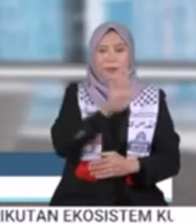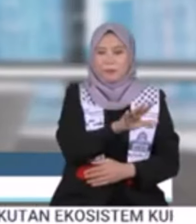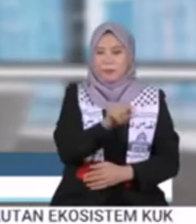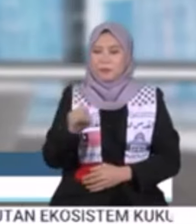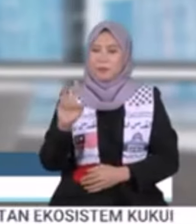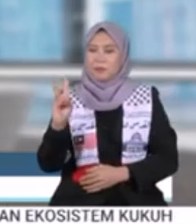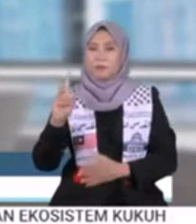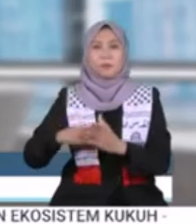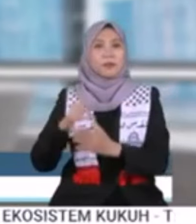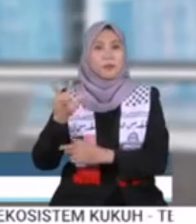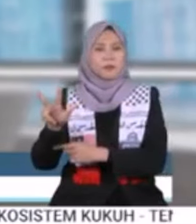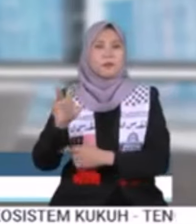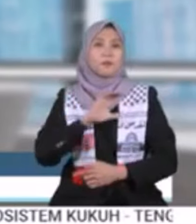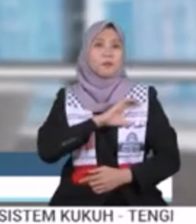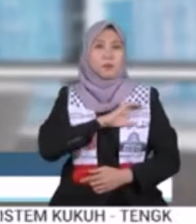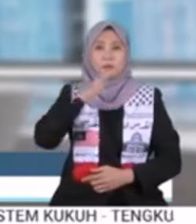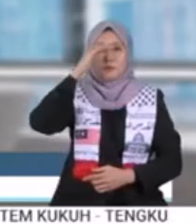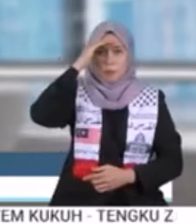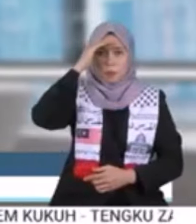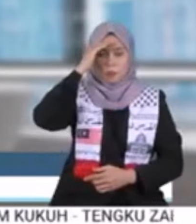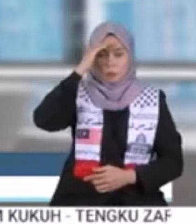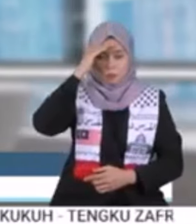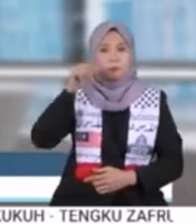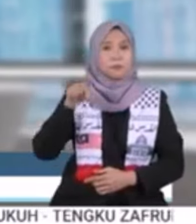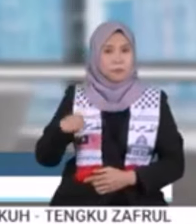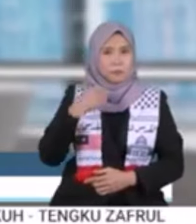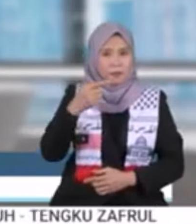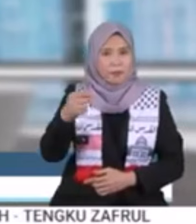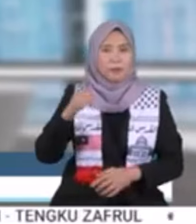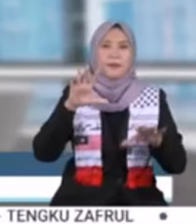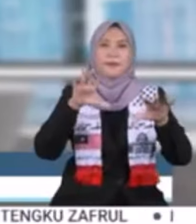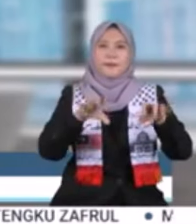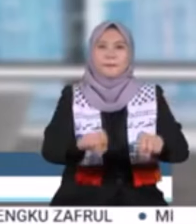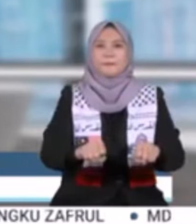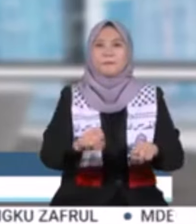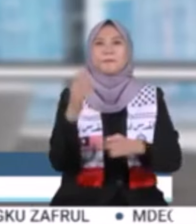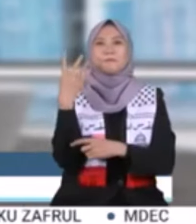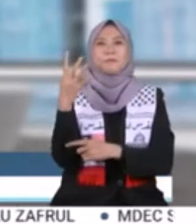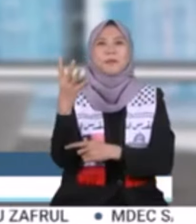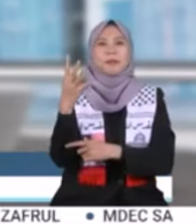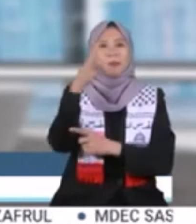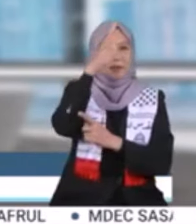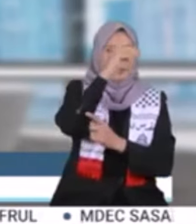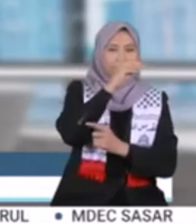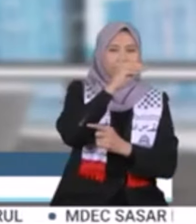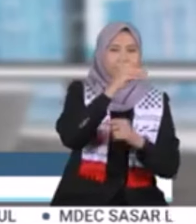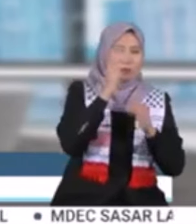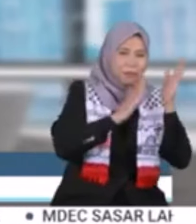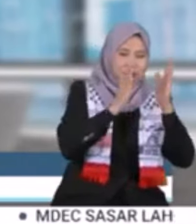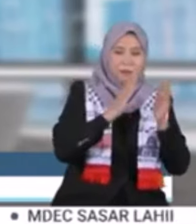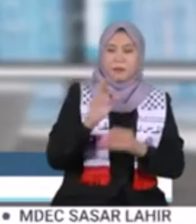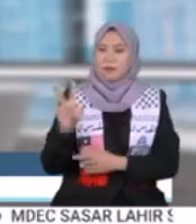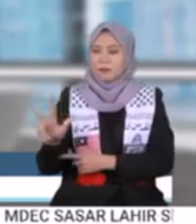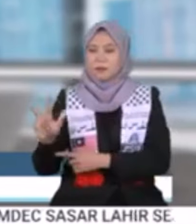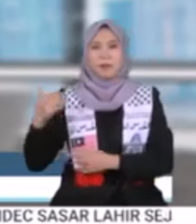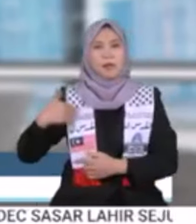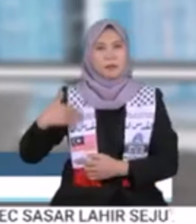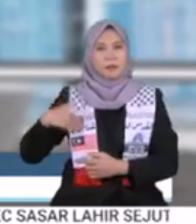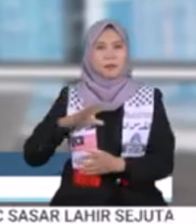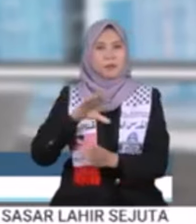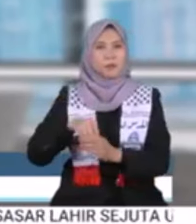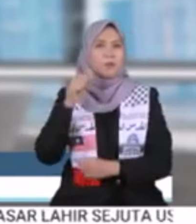Mac. Ketua Polis Johor, Komisioner Polis M. Kumar berkata tangkapan melibatkan 14 lelaki tempatan dan 3 warga asing